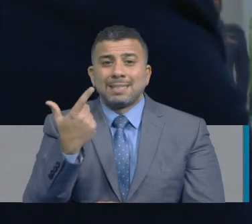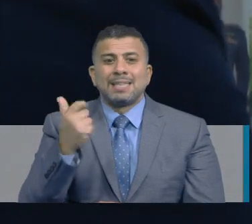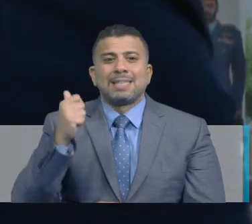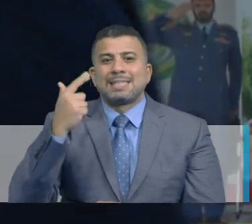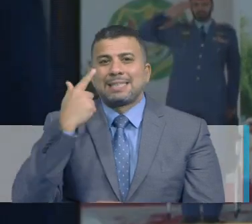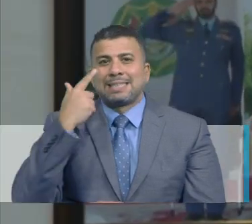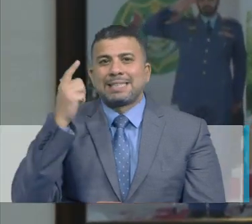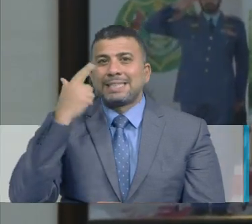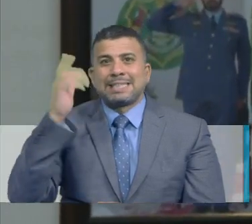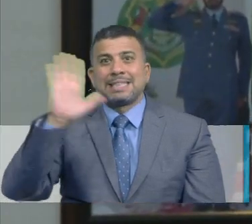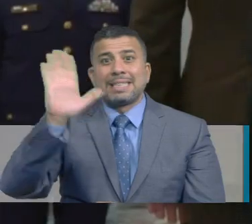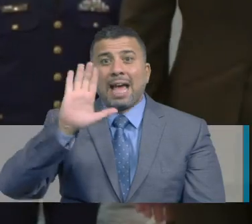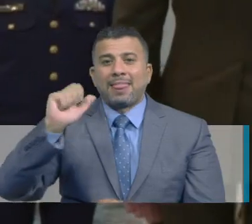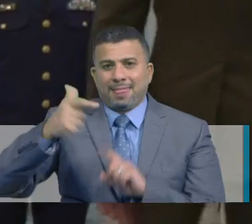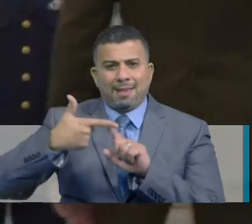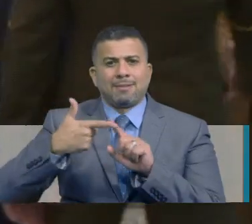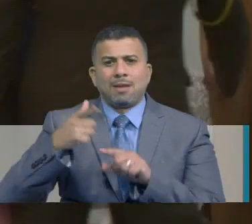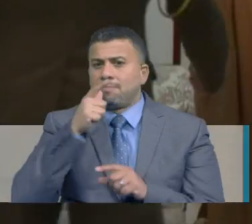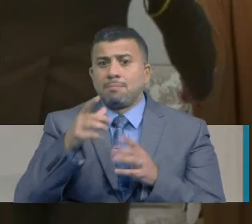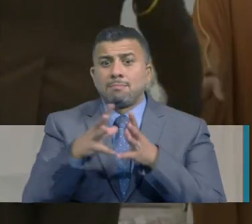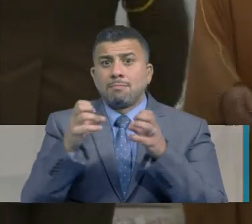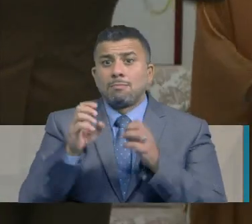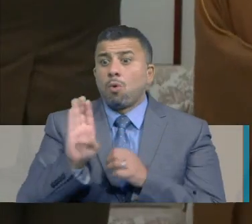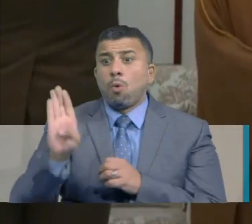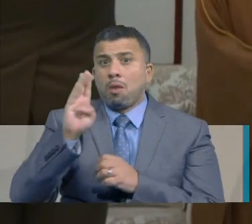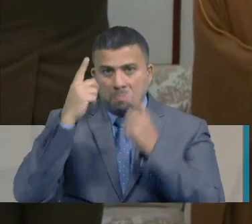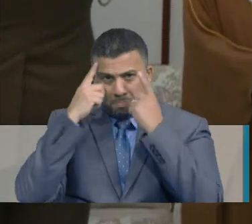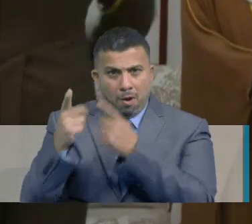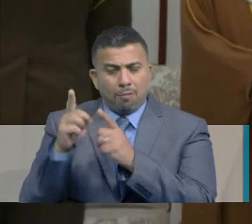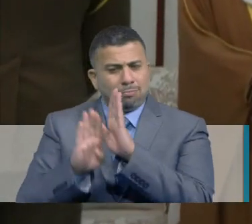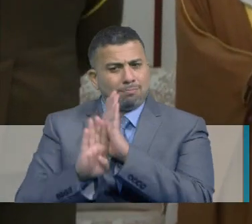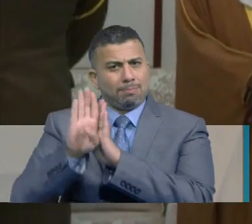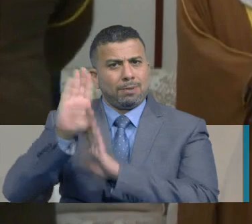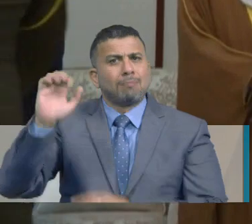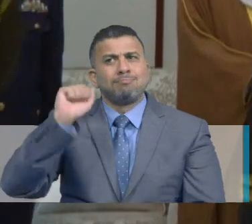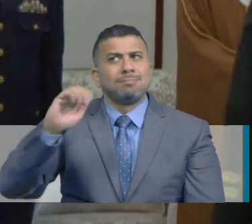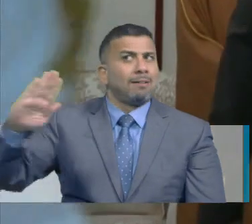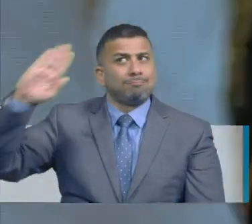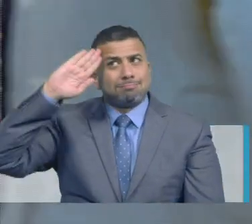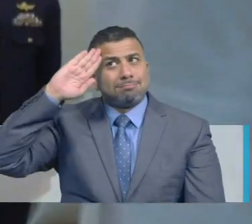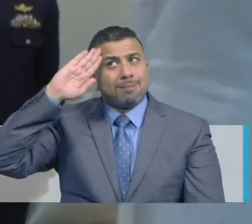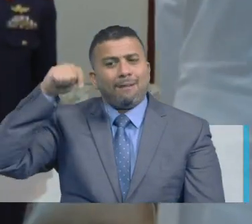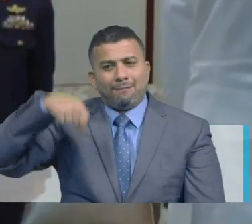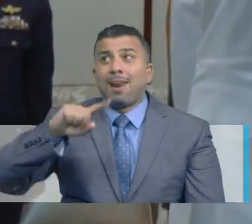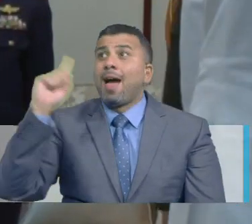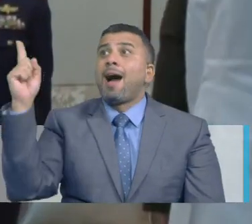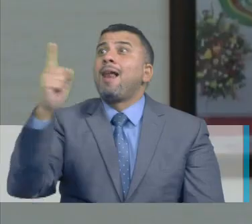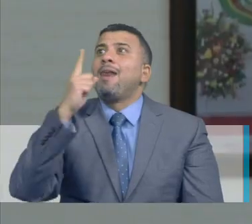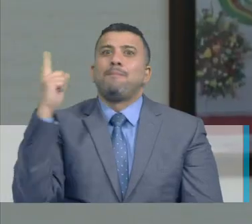التي باتت تصنف ضمن ابرز الكليات والمعاهد العسكريه في العالم